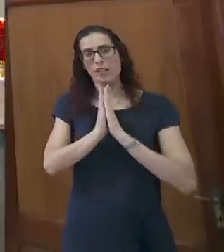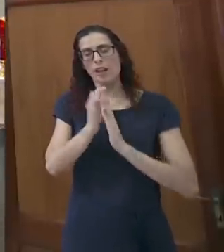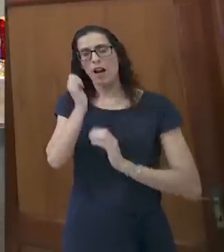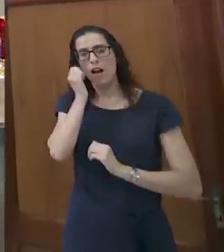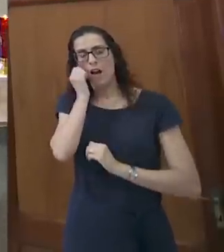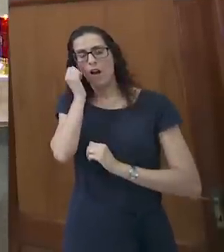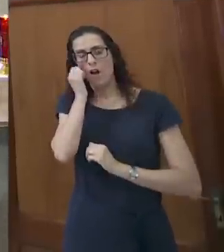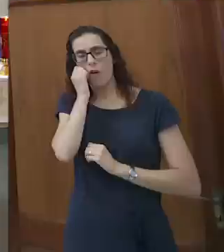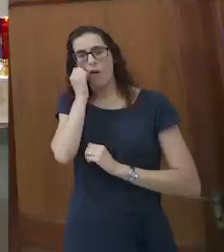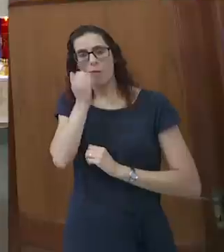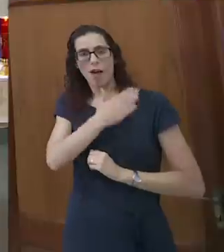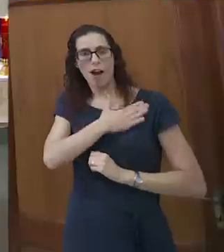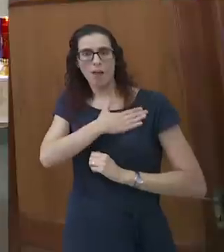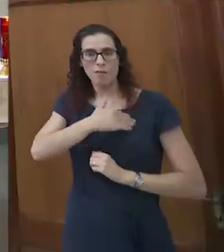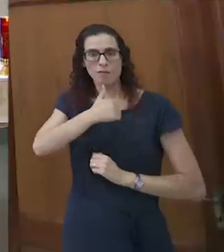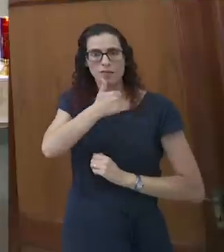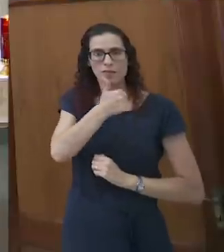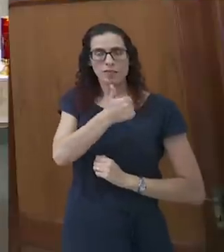Marija